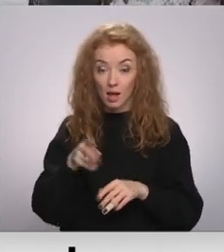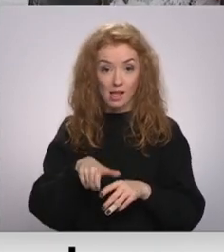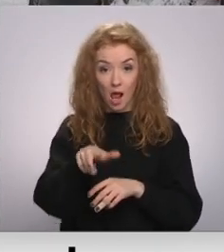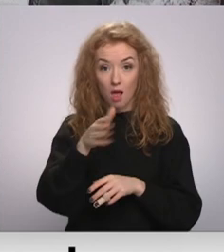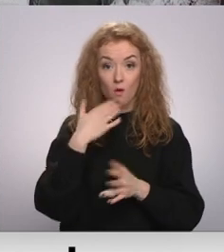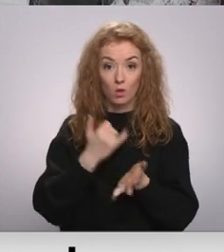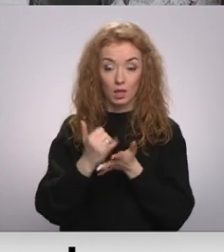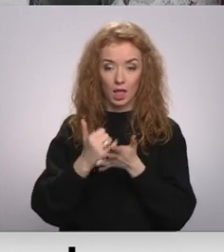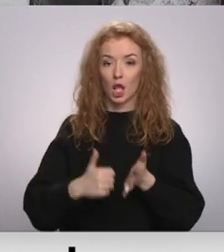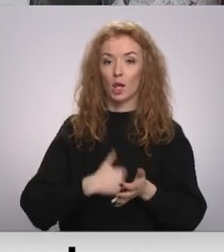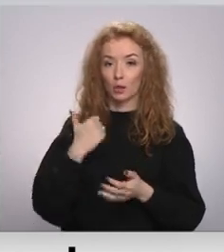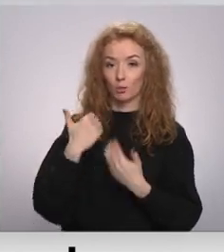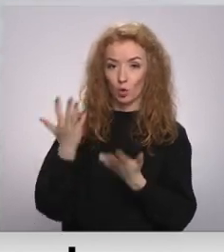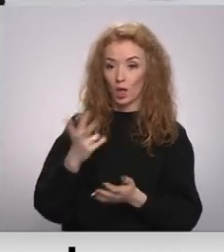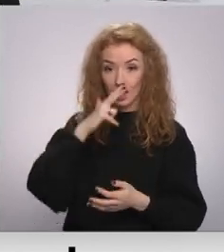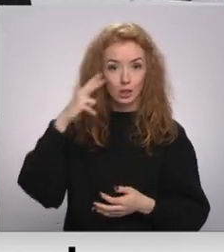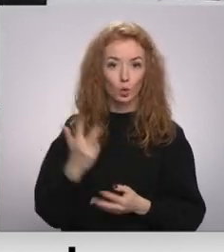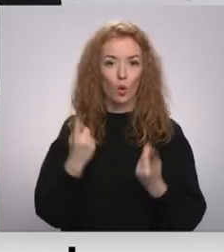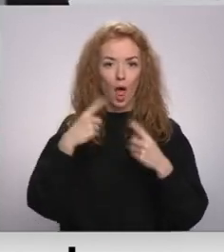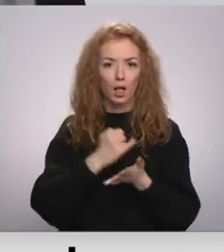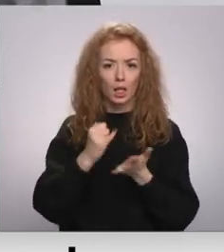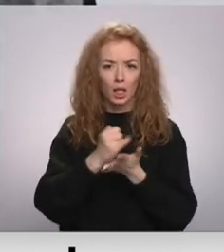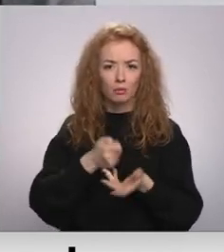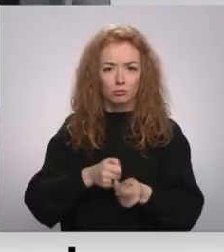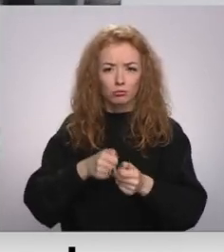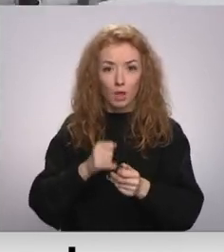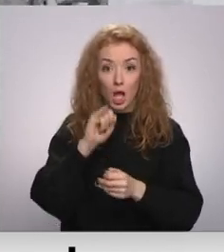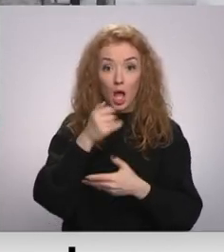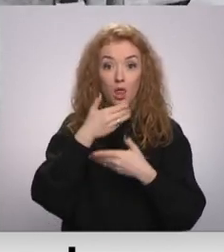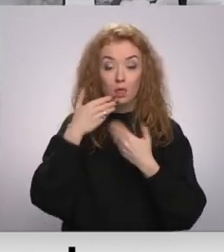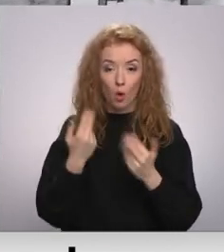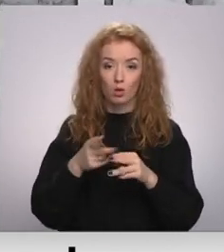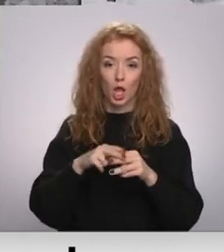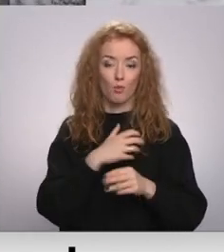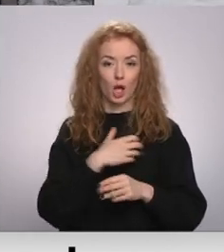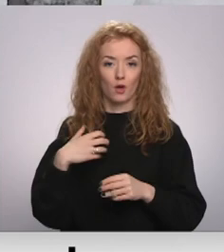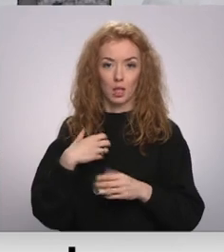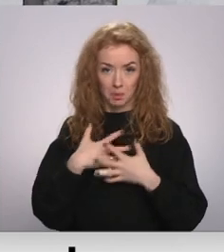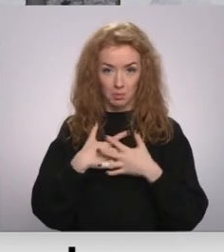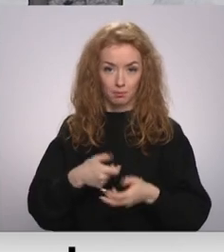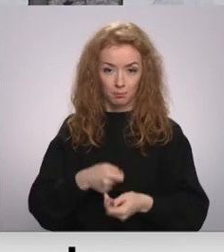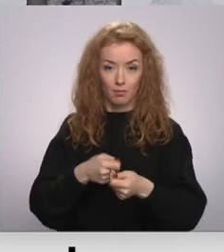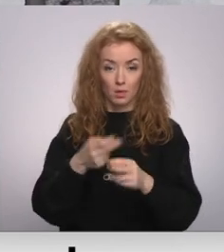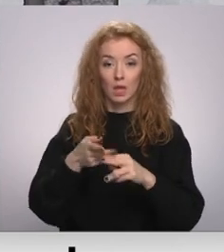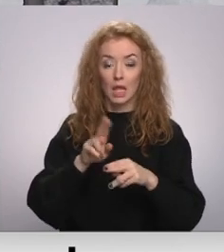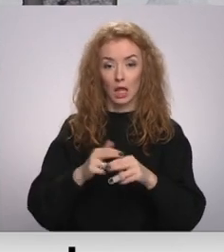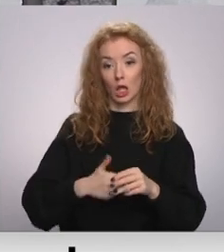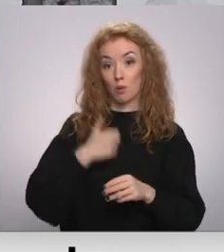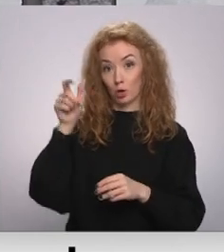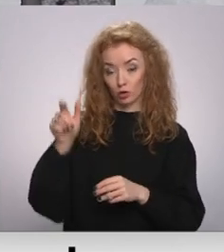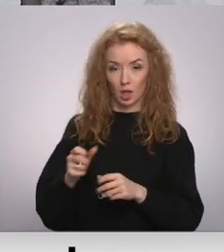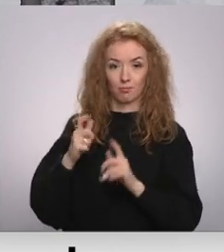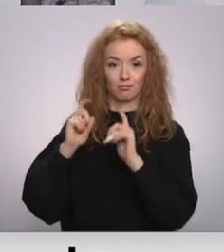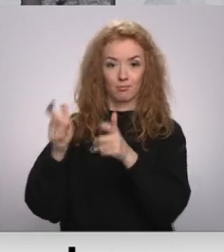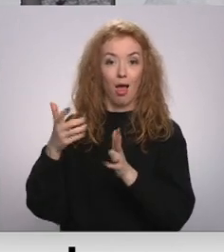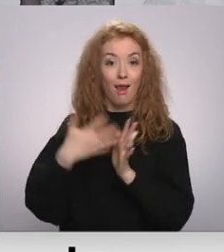netīrīta, īpašniekam tiek dotas 3 stundas, lai to notīrītu. Ja tas netiek izdarīts, pašvaldība izdara to pati un pēc tam īpašniekam nosūta rēķina par